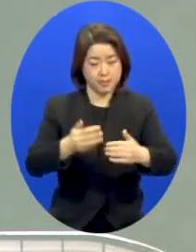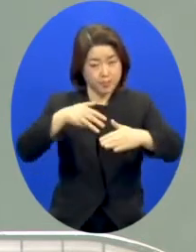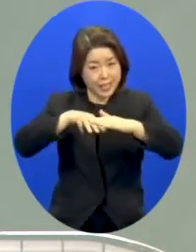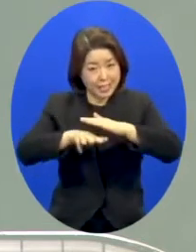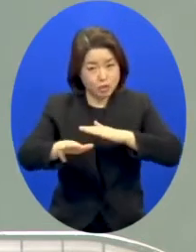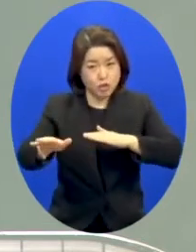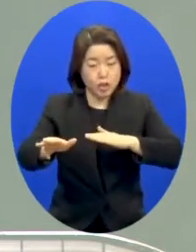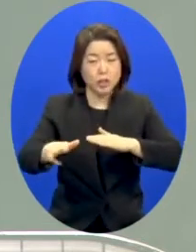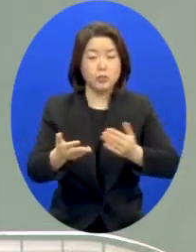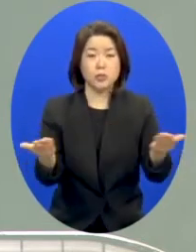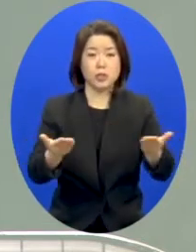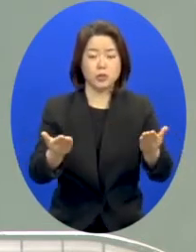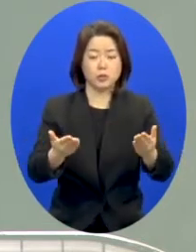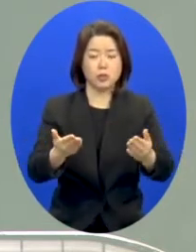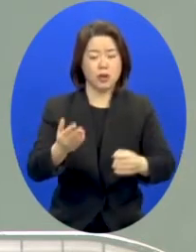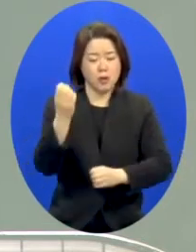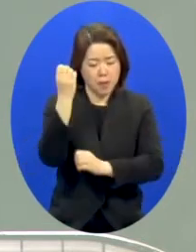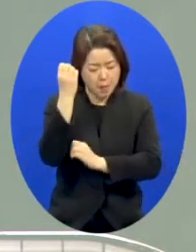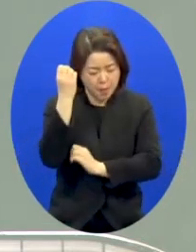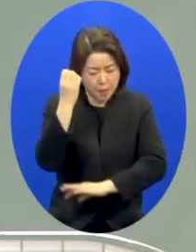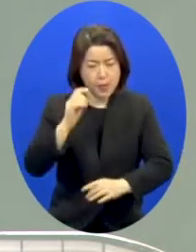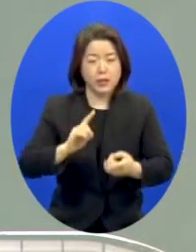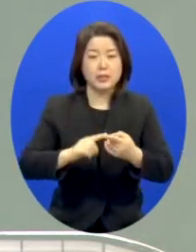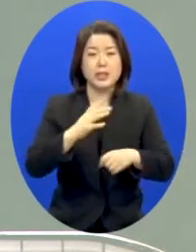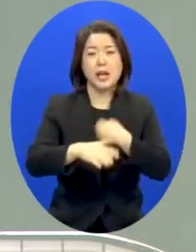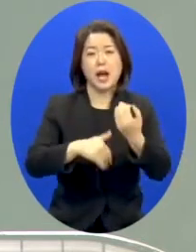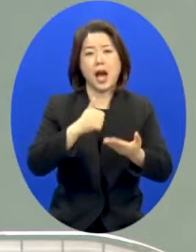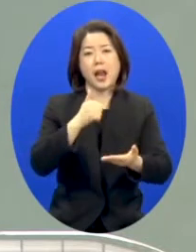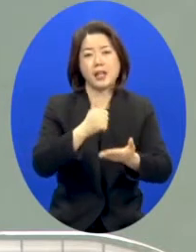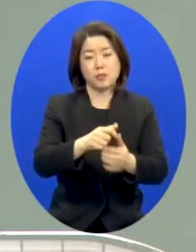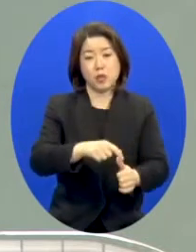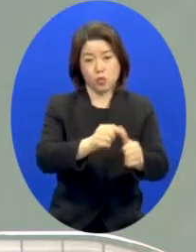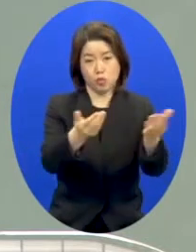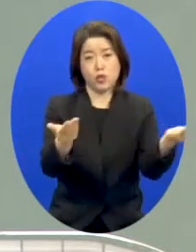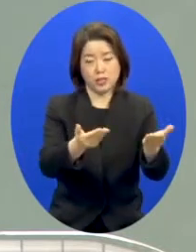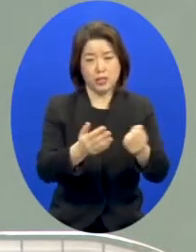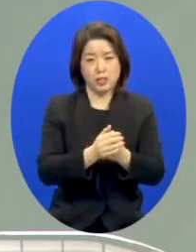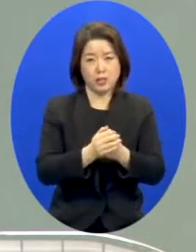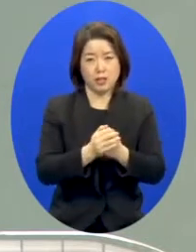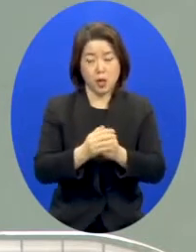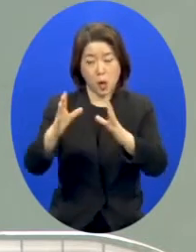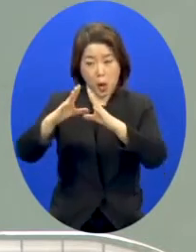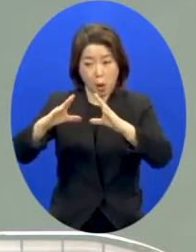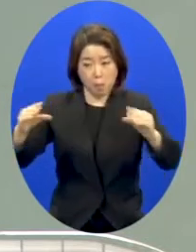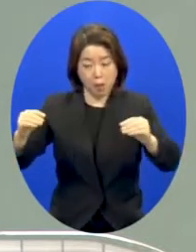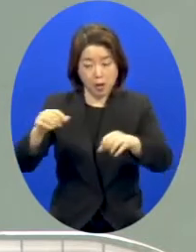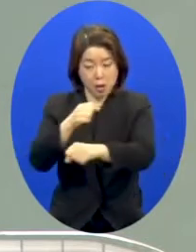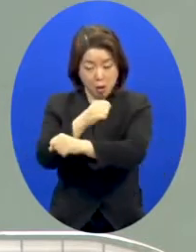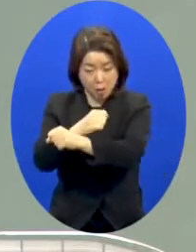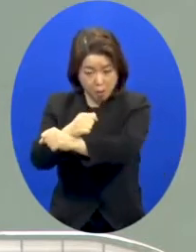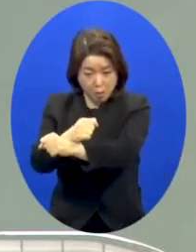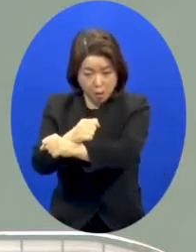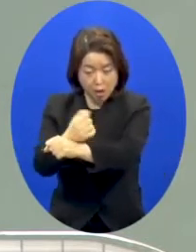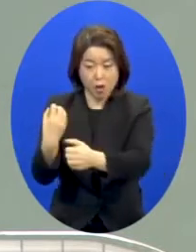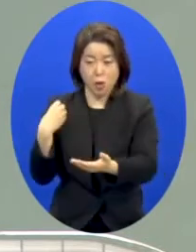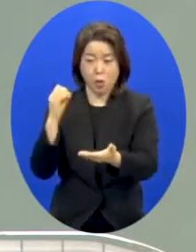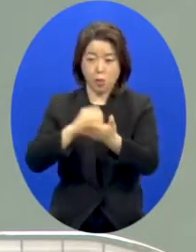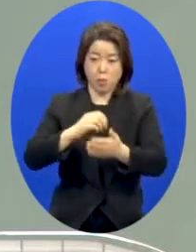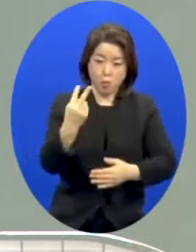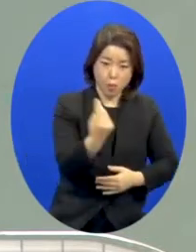하나님의 구원 사건 m 바벨론 포로에서 돌아온 일도 하나님만이 하실 수 있는 기적의 사건이었습니다